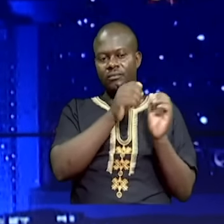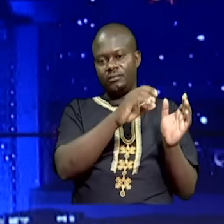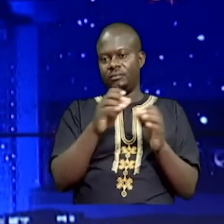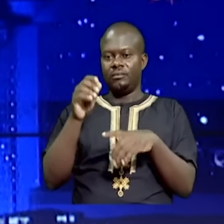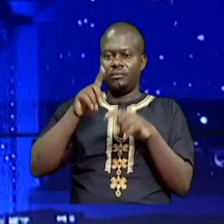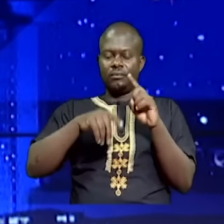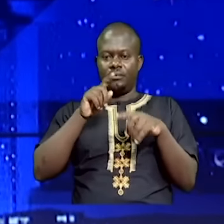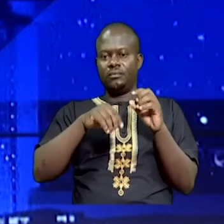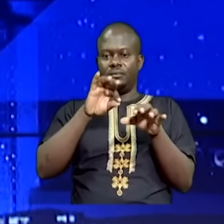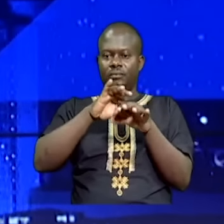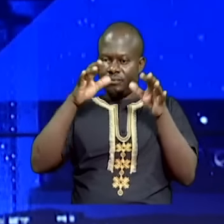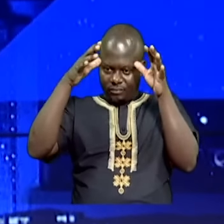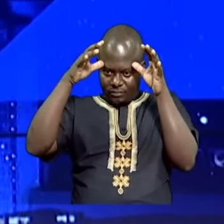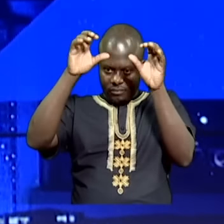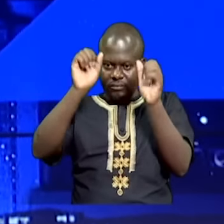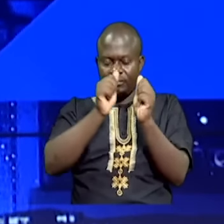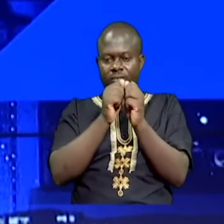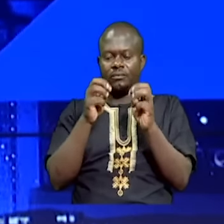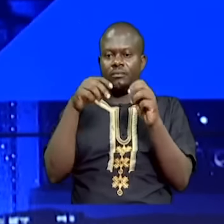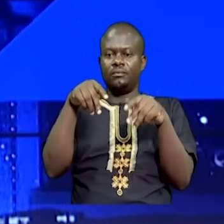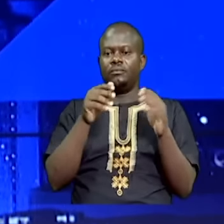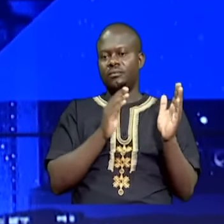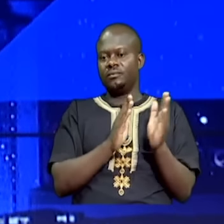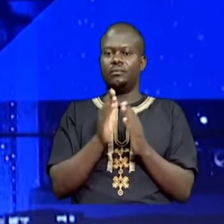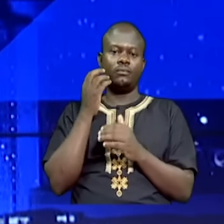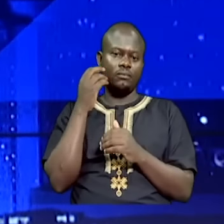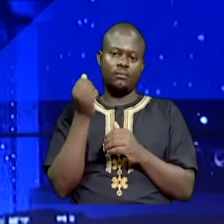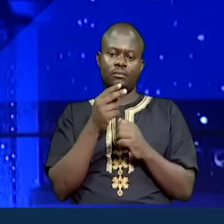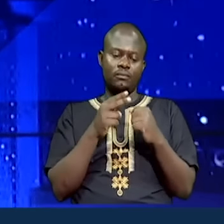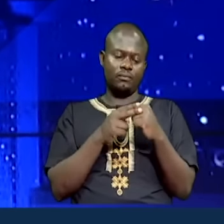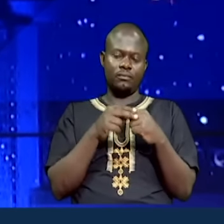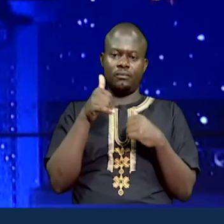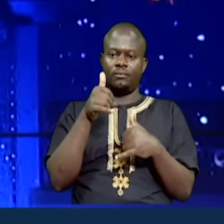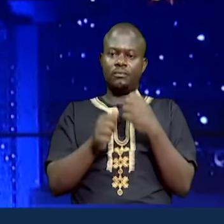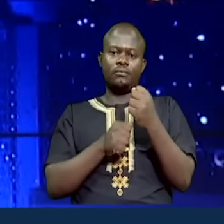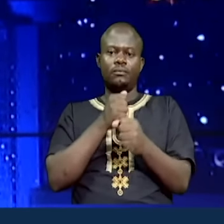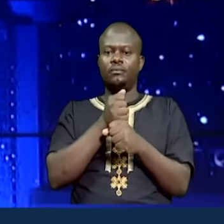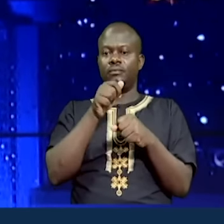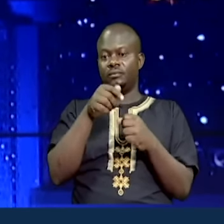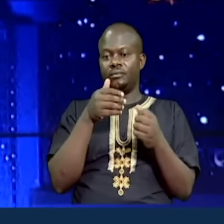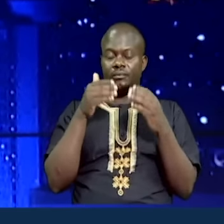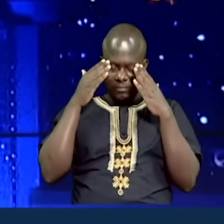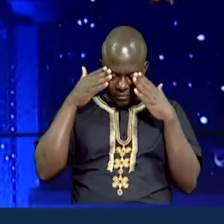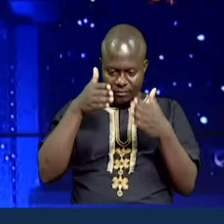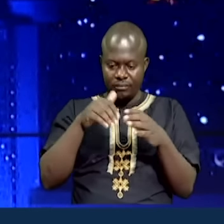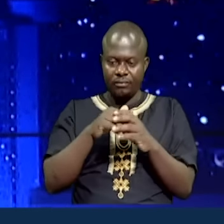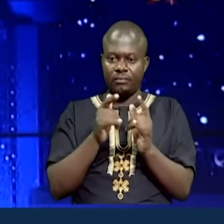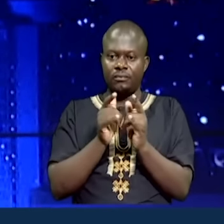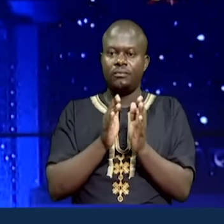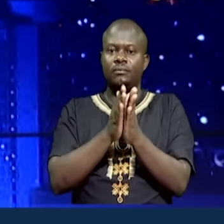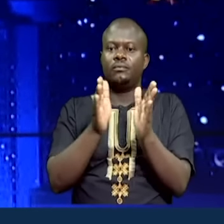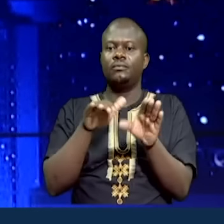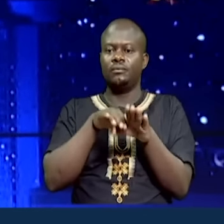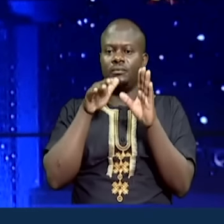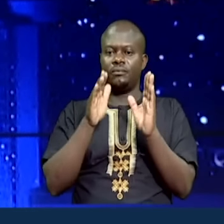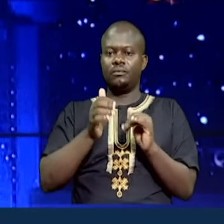mu matora mukuru w'igihugu ndetse n'abadepite ateganyijwe mu kwezi kwa 7 uyu mwaka. Babigarutseho mu nteko rusange